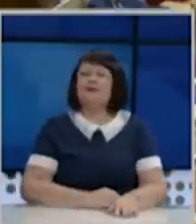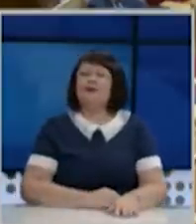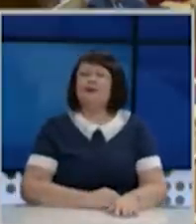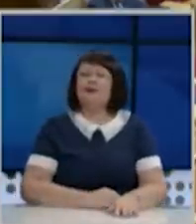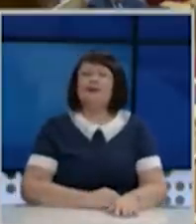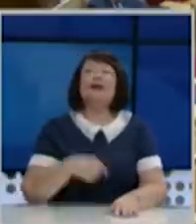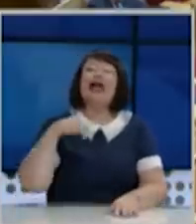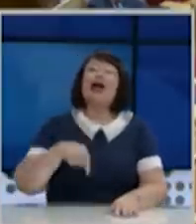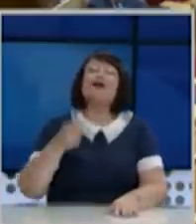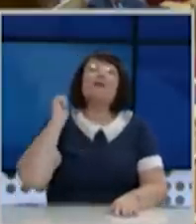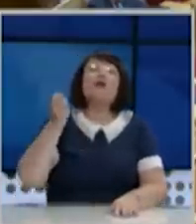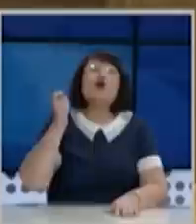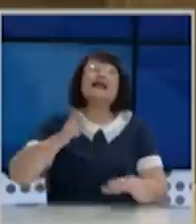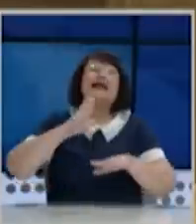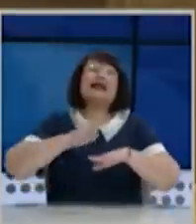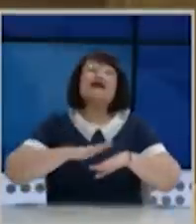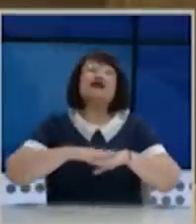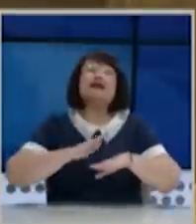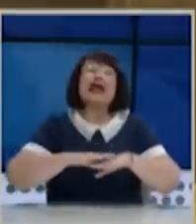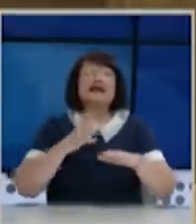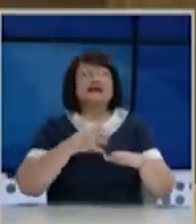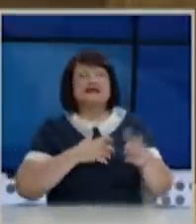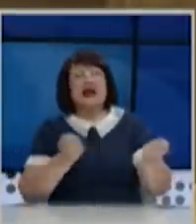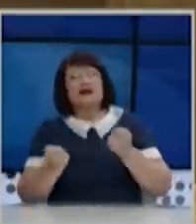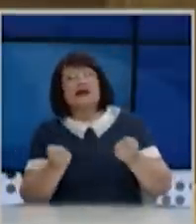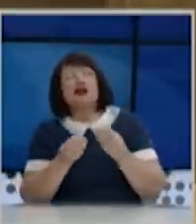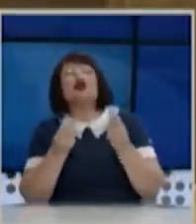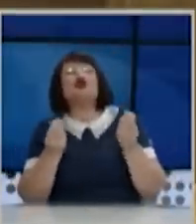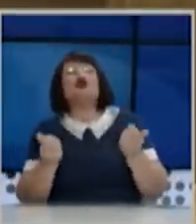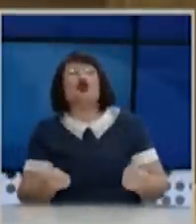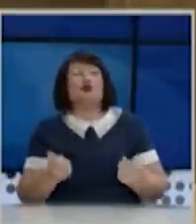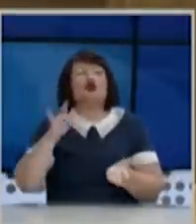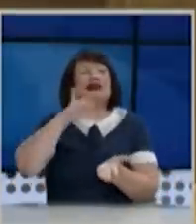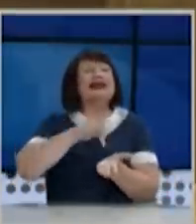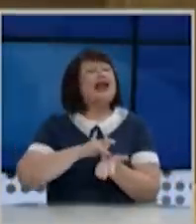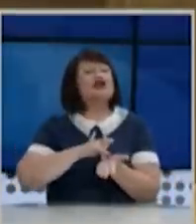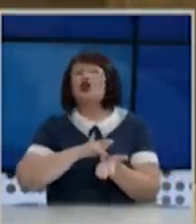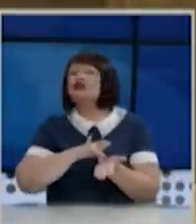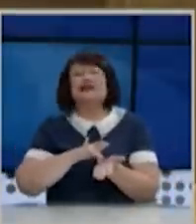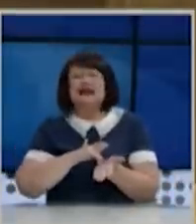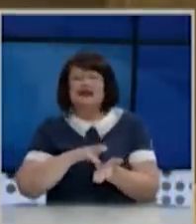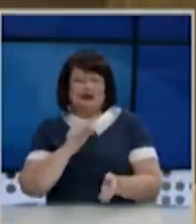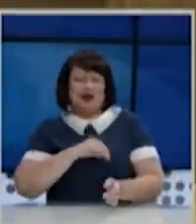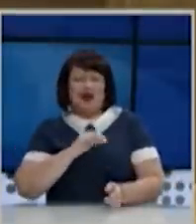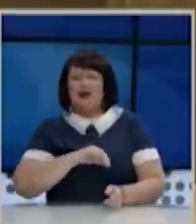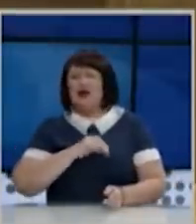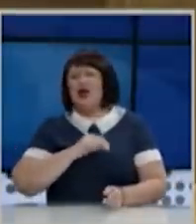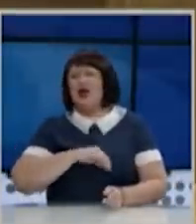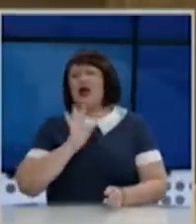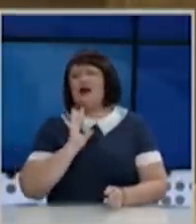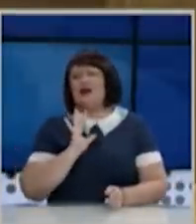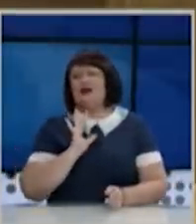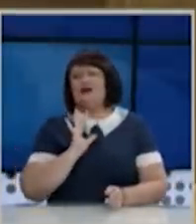η πολιτική ευθύνεται. Αυτή είναι η βάση, η στρατηγική που έχει κέντρο τα κέρδη του